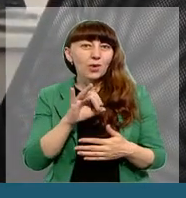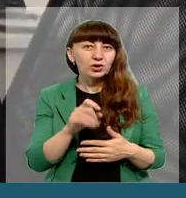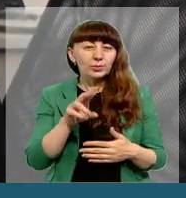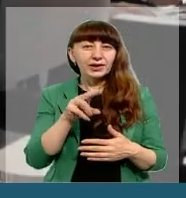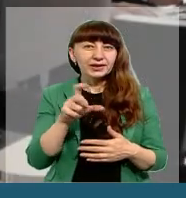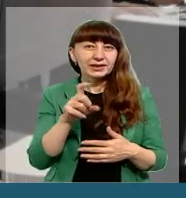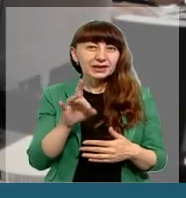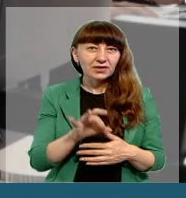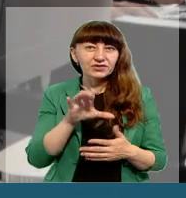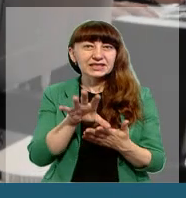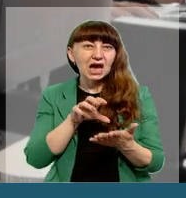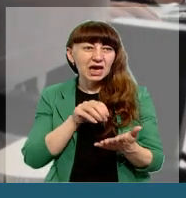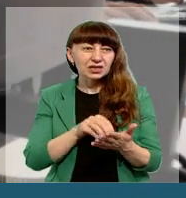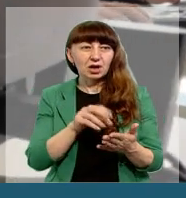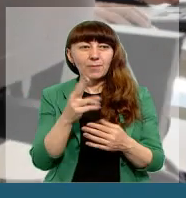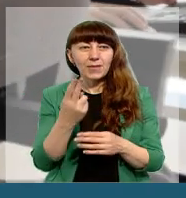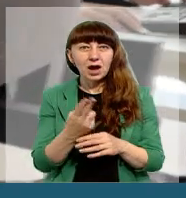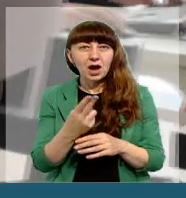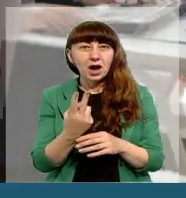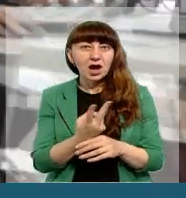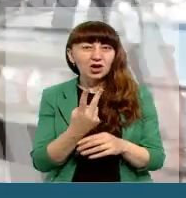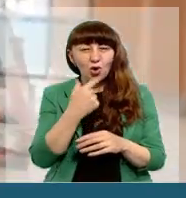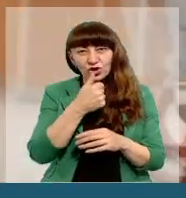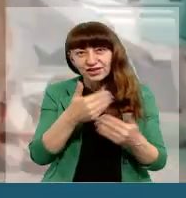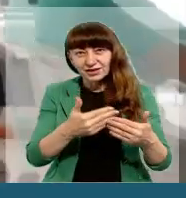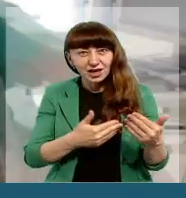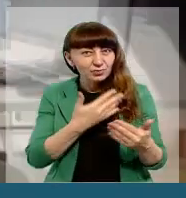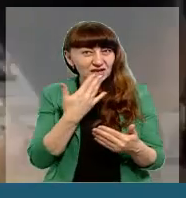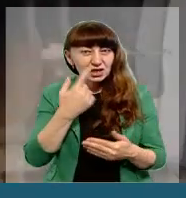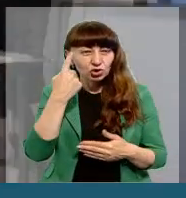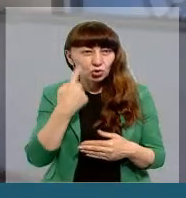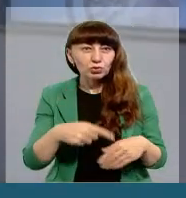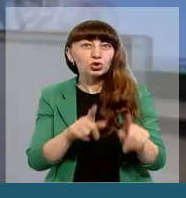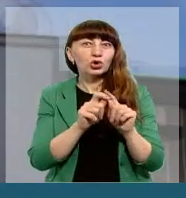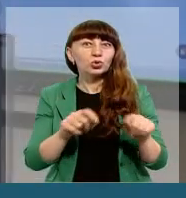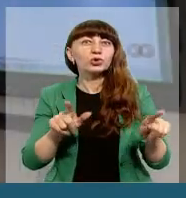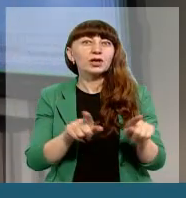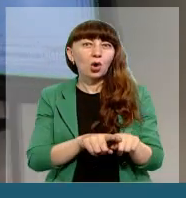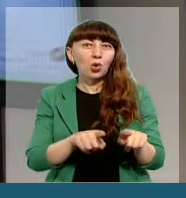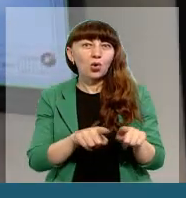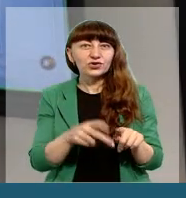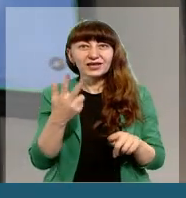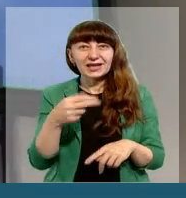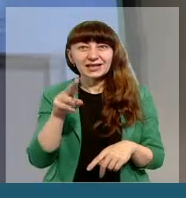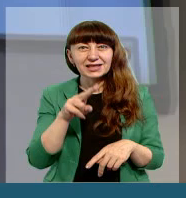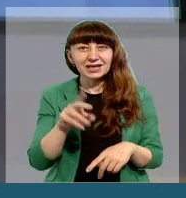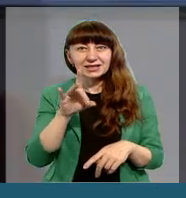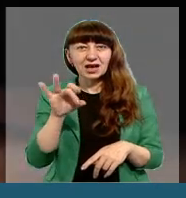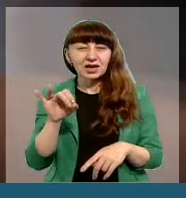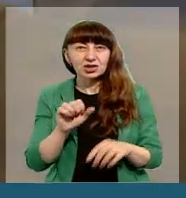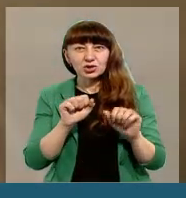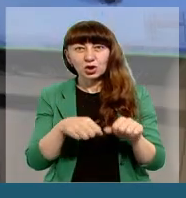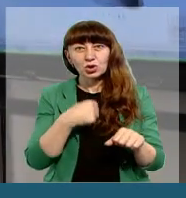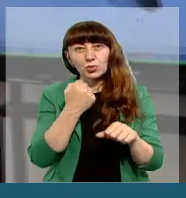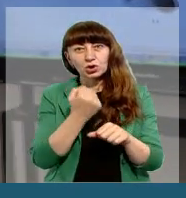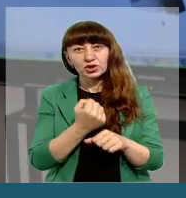сканеров. Пару лет назад, говорил педагог, мы и представить себе не могли, что будет создан 3D-сканер, который сможет отсканировать любую